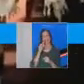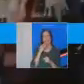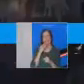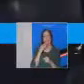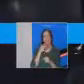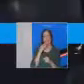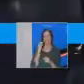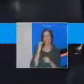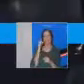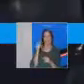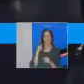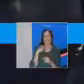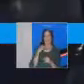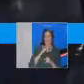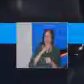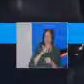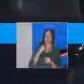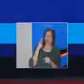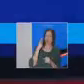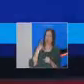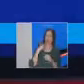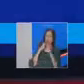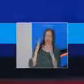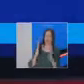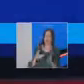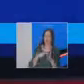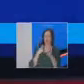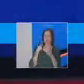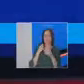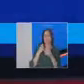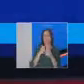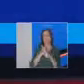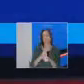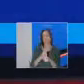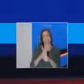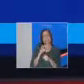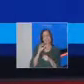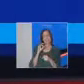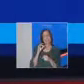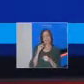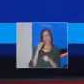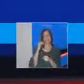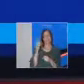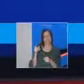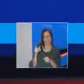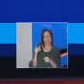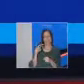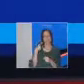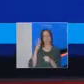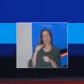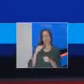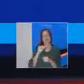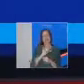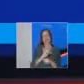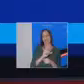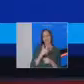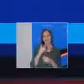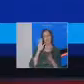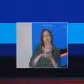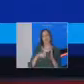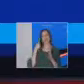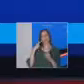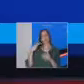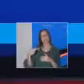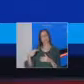האמריקאית. אז זה מאוד מעניין, מכיוון שכאשר אנחנו חושבים על גוף שמייצג את יהדות ארצות הברית, אנחנו חושבים על איפאק, אנחנו הרבה פחות חושבים על